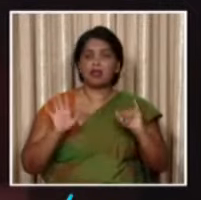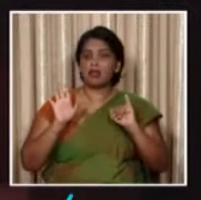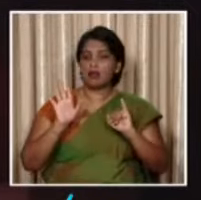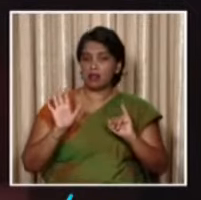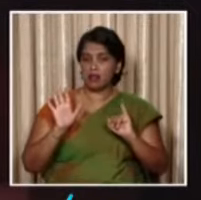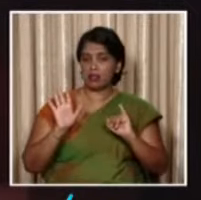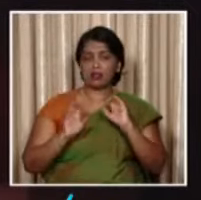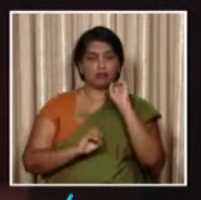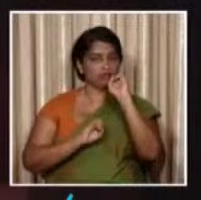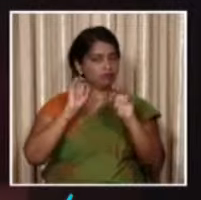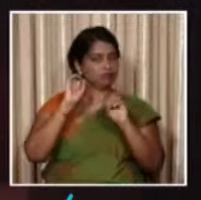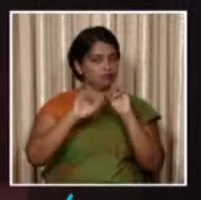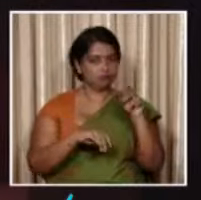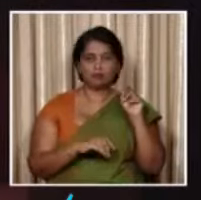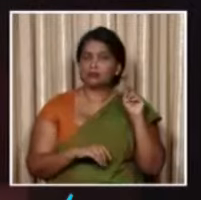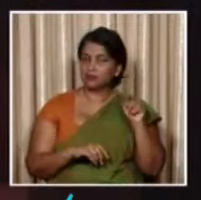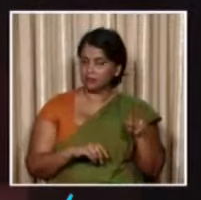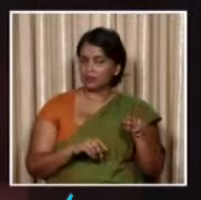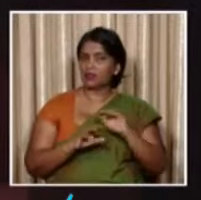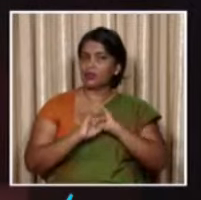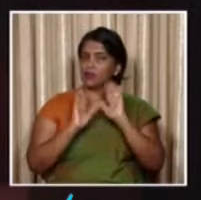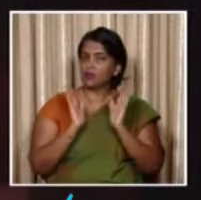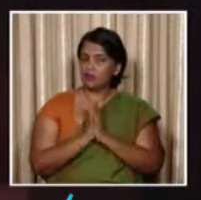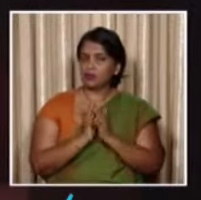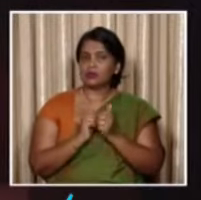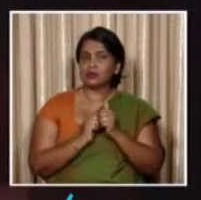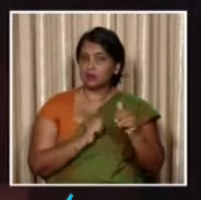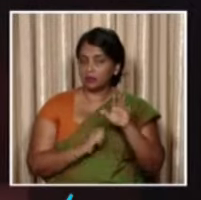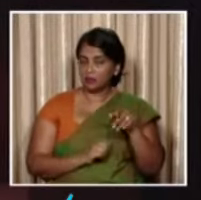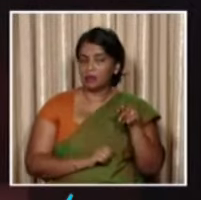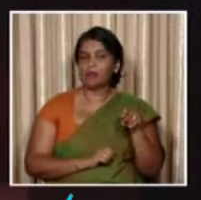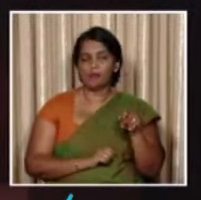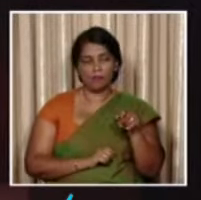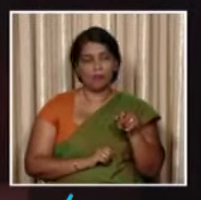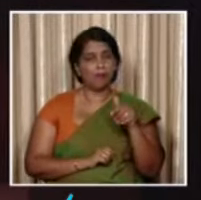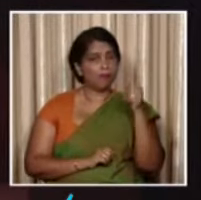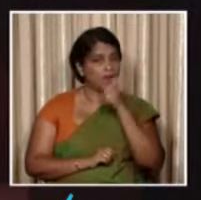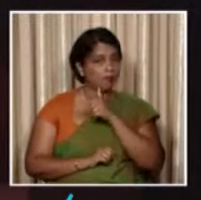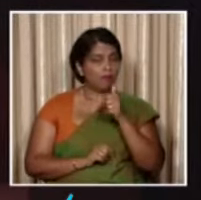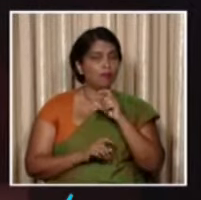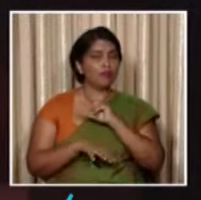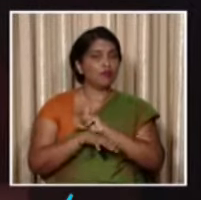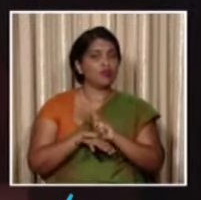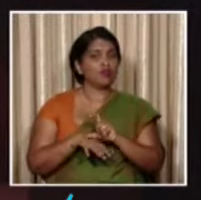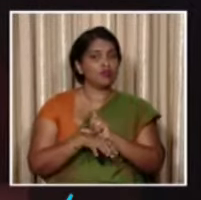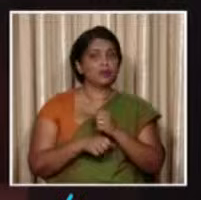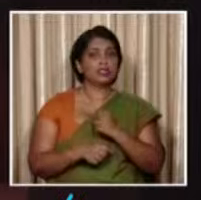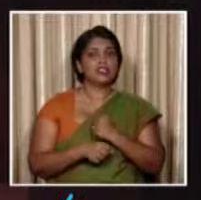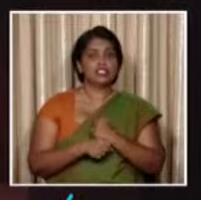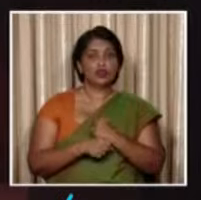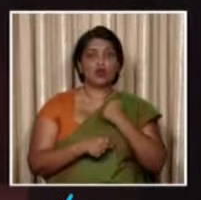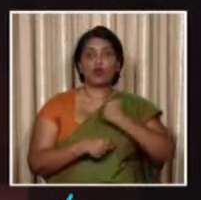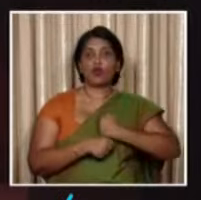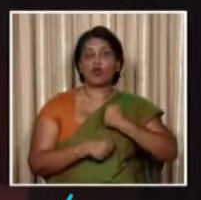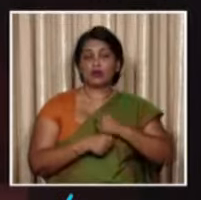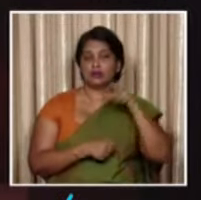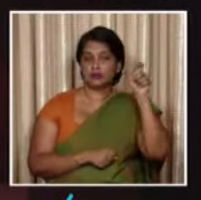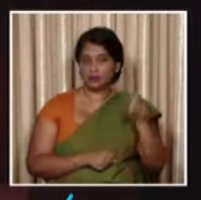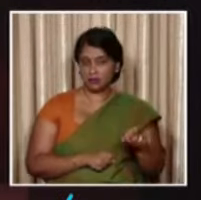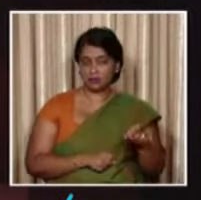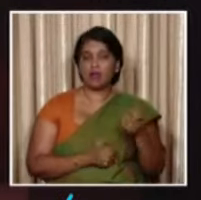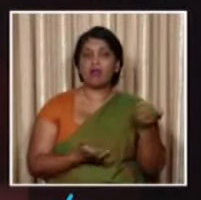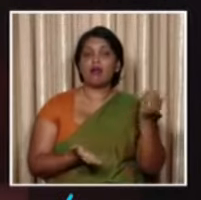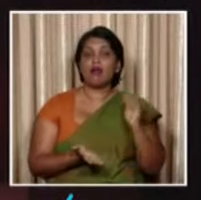දීලා තිබෙනවායි කියලා. දැන් මේ ඔක්කොම කරනවායි කියන්නේ සුරාබදු කොමසාරිස් ජනරාල් ගුණසිරි